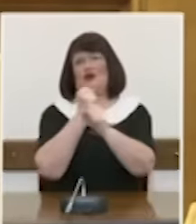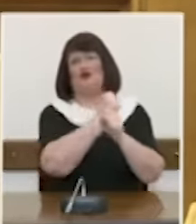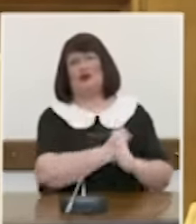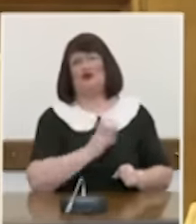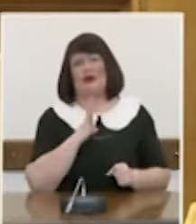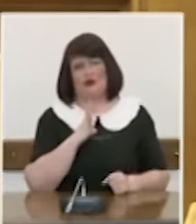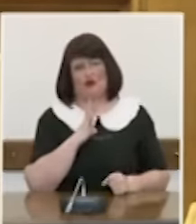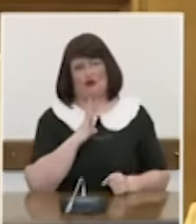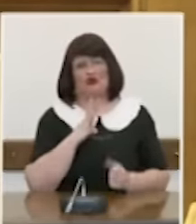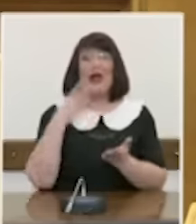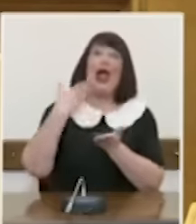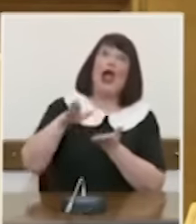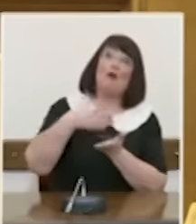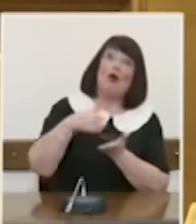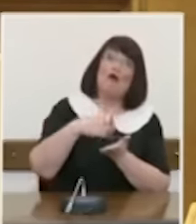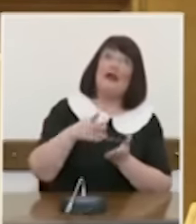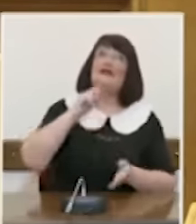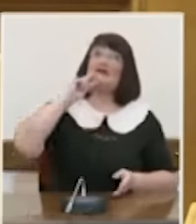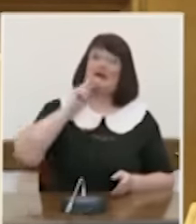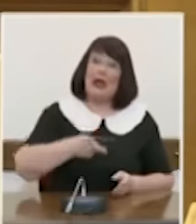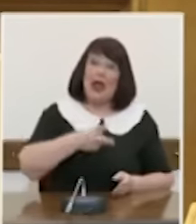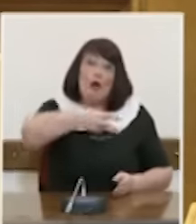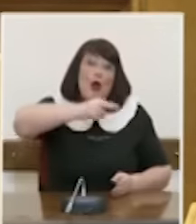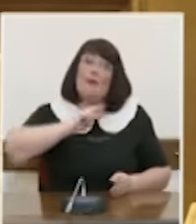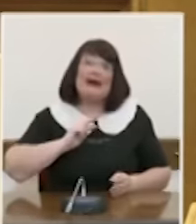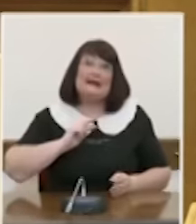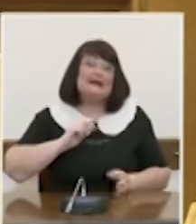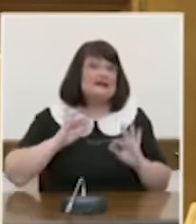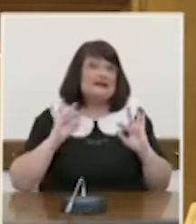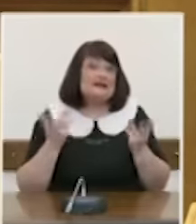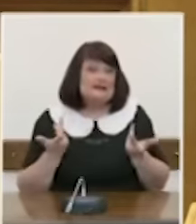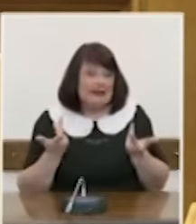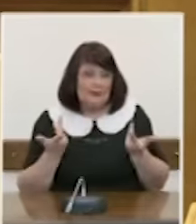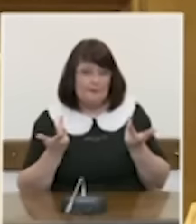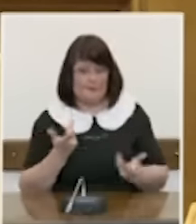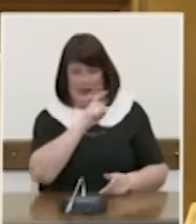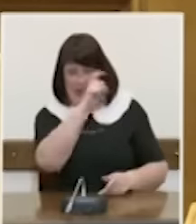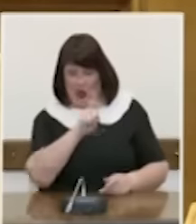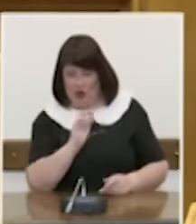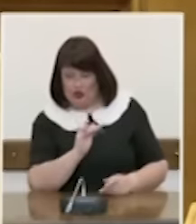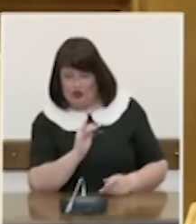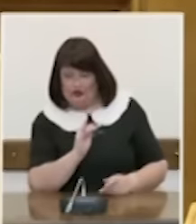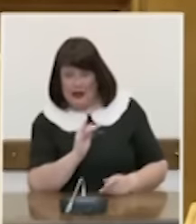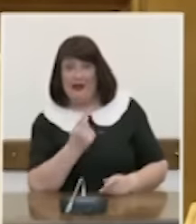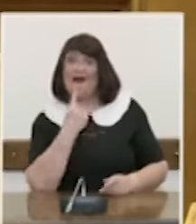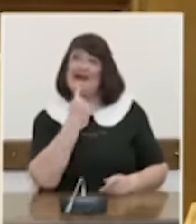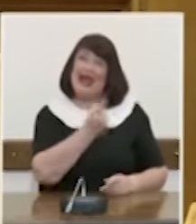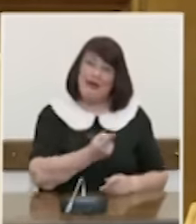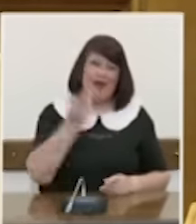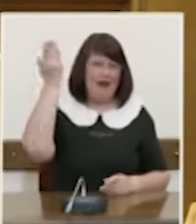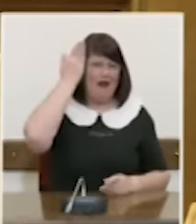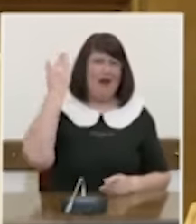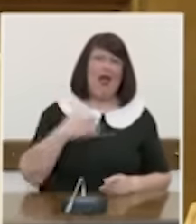Αποφεύγετε να θέσετε και να απαντήσετε στο ερώτημα που αντικειμενικά υπάρχει όταν μιλάμε για ακρίβεια και